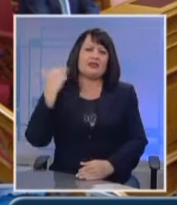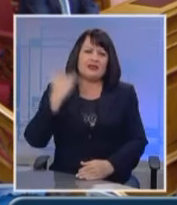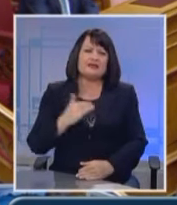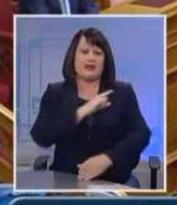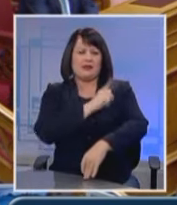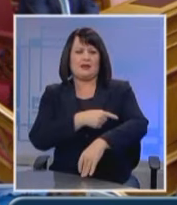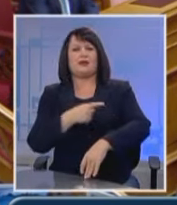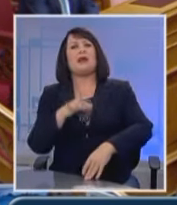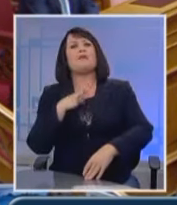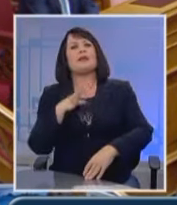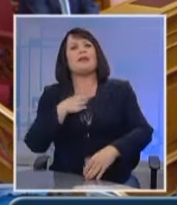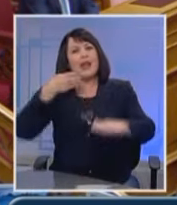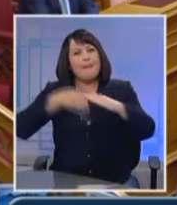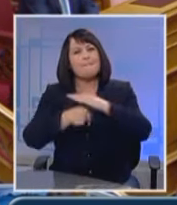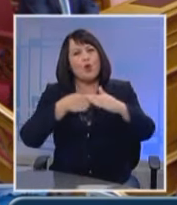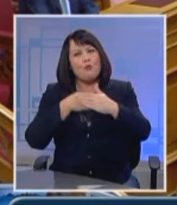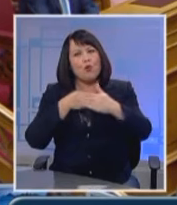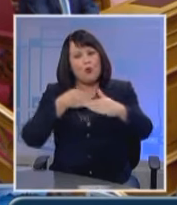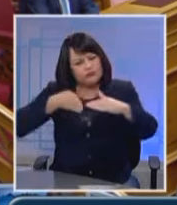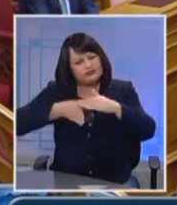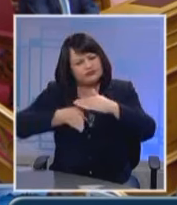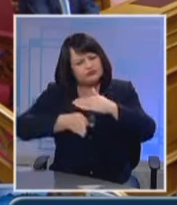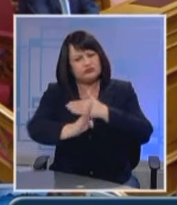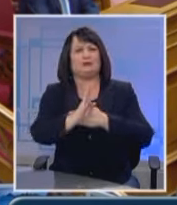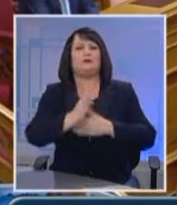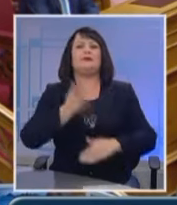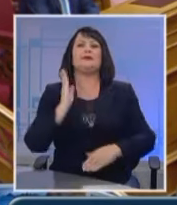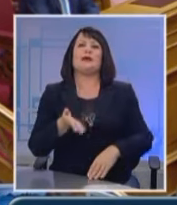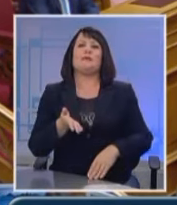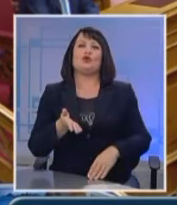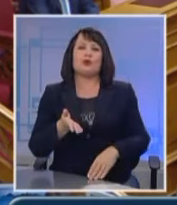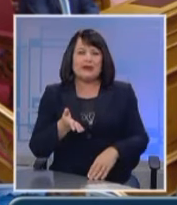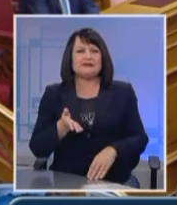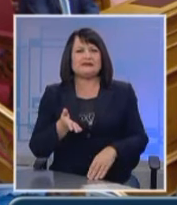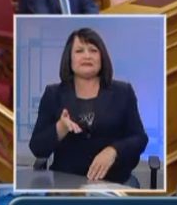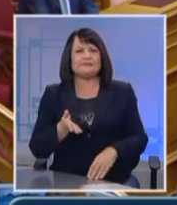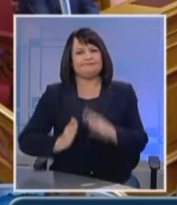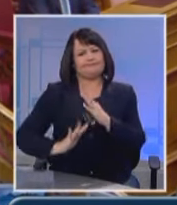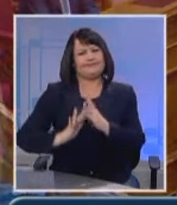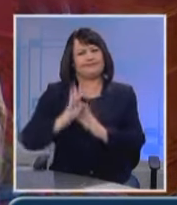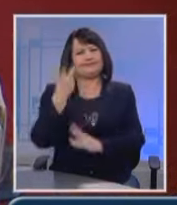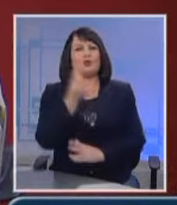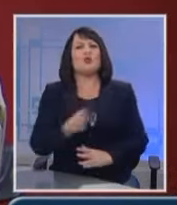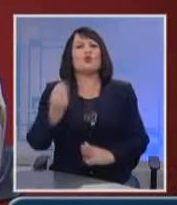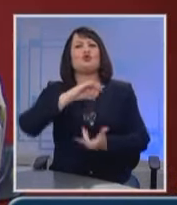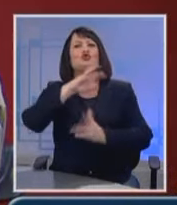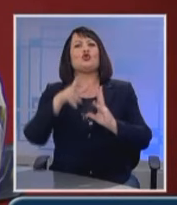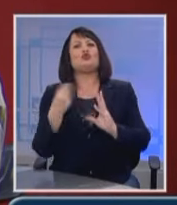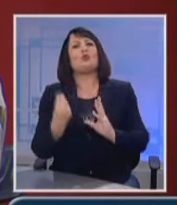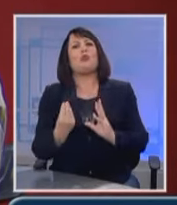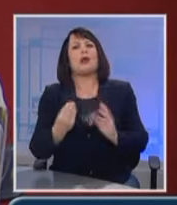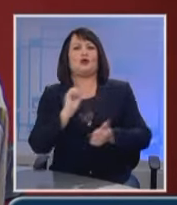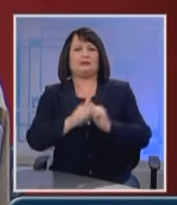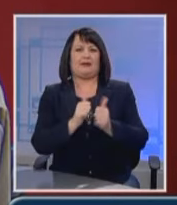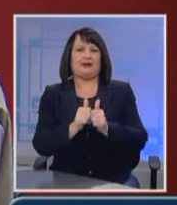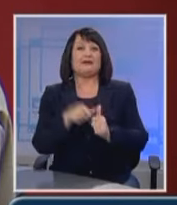δύναμη για να ξεπεράσεις τα εμπόδια και να έχεις τη δυνατότητα να εξαλειφθείς σε έναν από τους καλύτερους αθλητές του πλανήτη. Μόνο